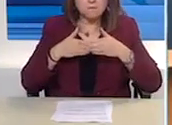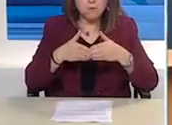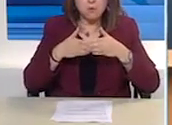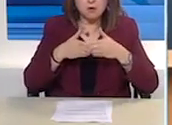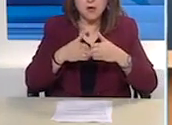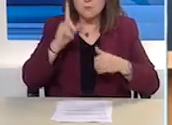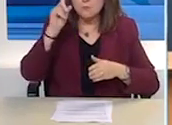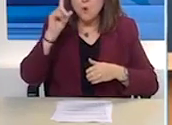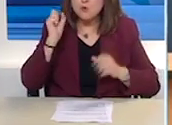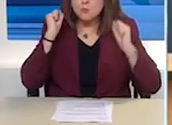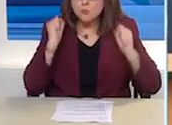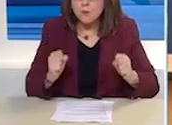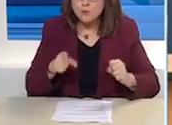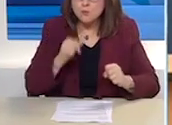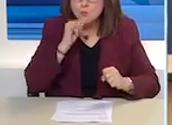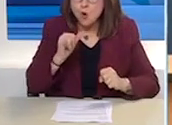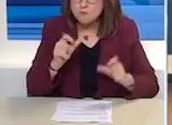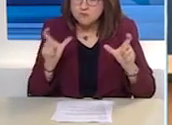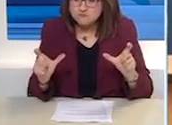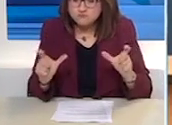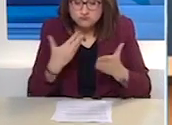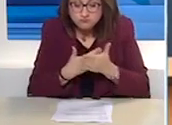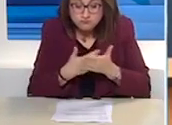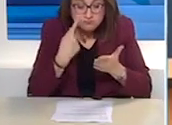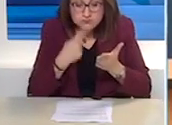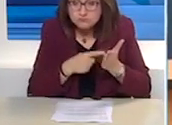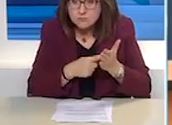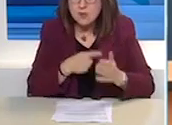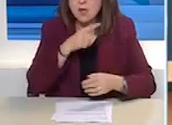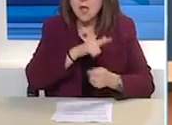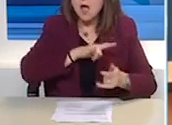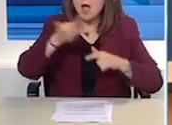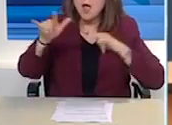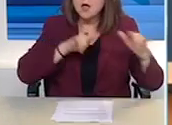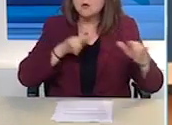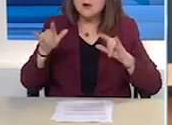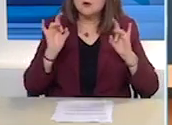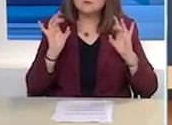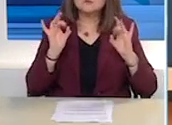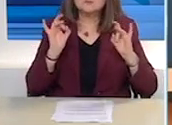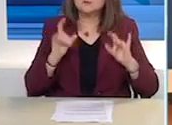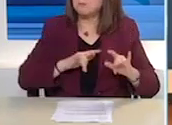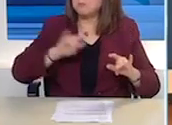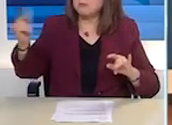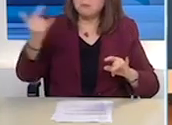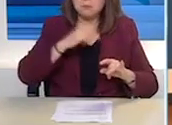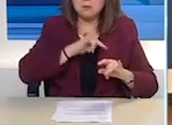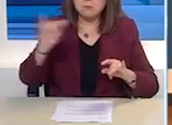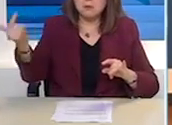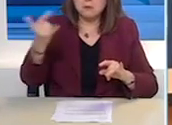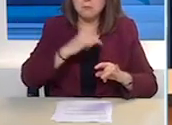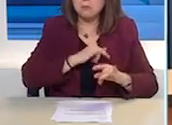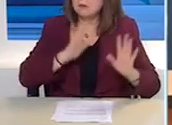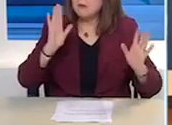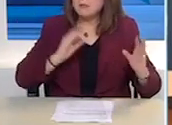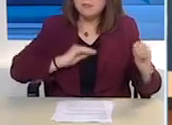μετακινούνται στα νησιά επιβάτες που δεν είναι μόνιμοι κάτοικοι, αλλά και να πηγαινοέρχονται αρκετοί νησιώτες στην Αθήνα. Ερωτηθήσεις, οι αεροπορικές εταιρείες επικαλούνται